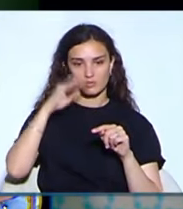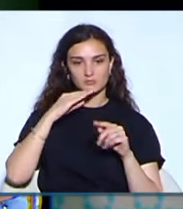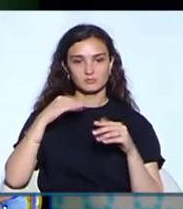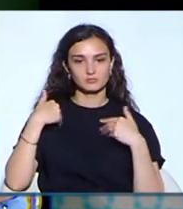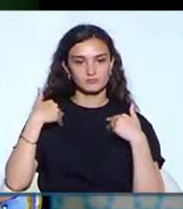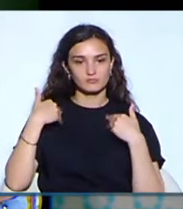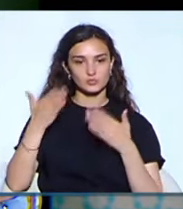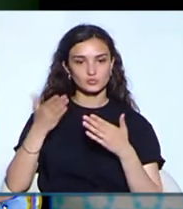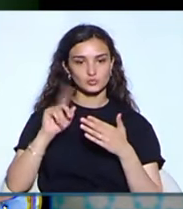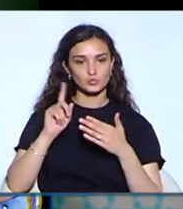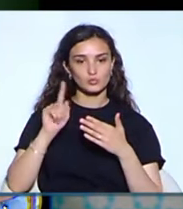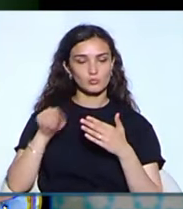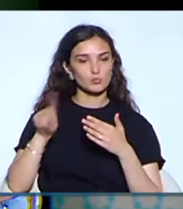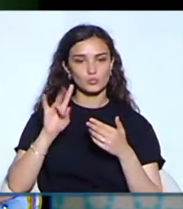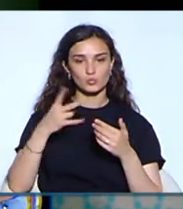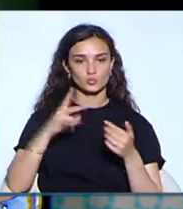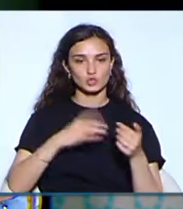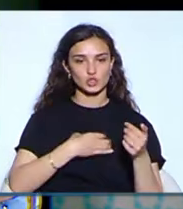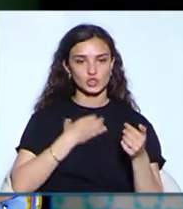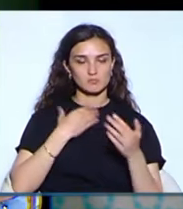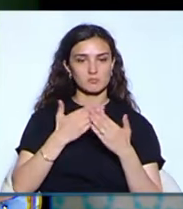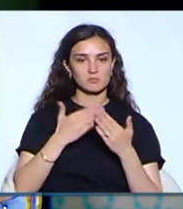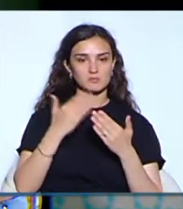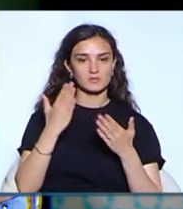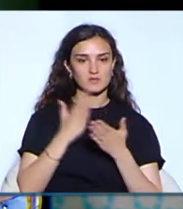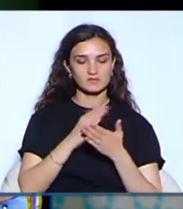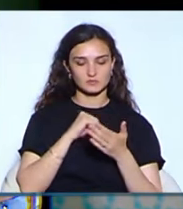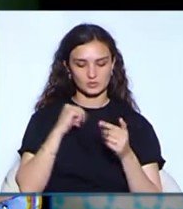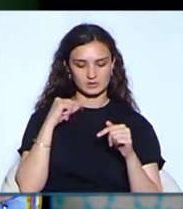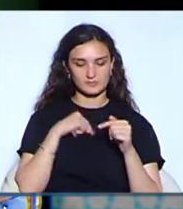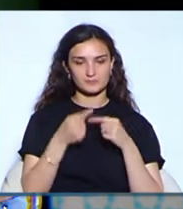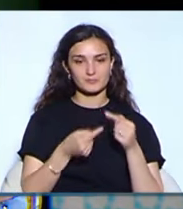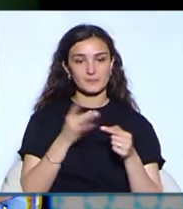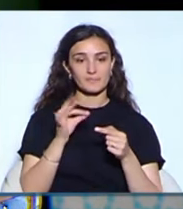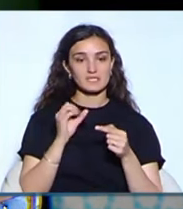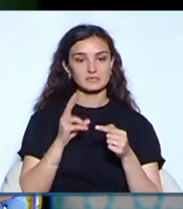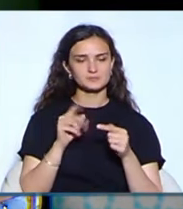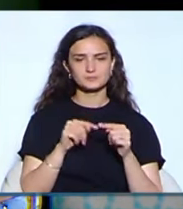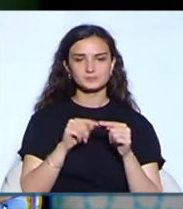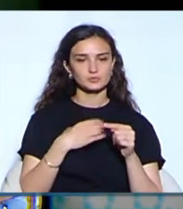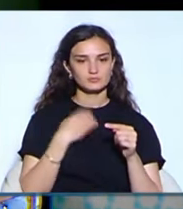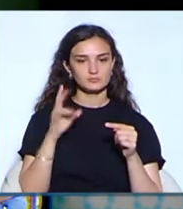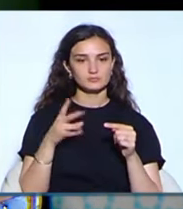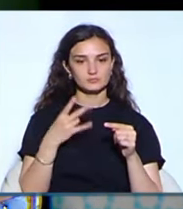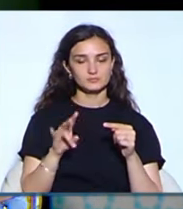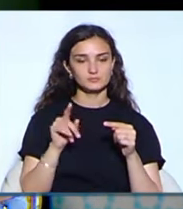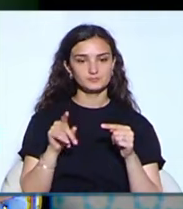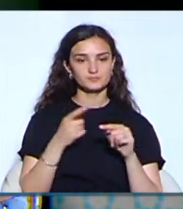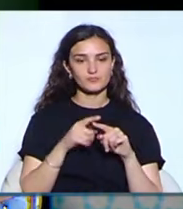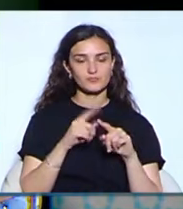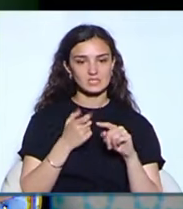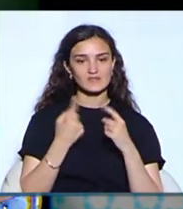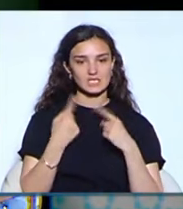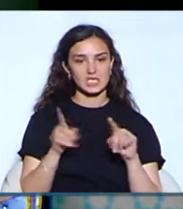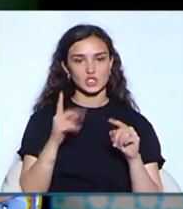რომ ნუ შეშინდება, როდესაც თქვათ მას აქვს ბიოლოგიური რისკები, უფრო სხვა რაღაცაზე გავამახვილოთ ყურადღება, კომპლექსურად